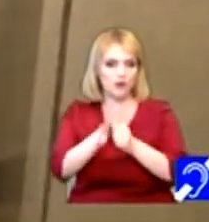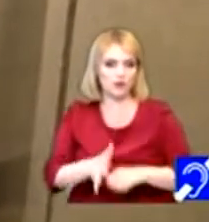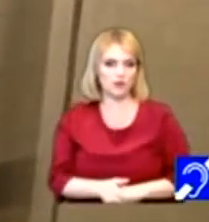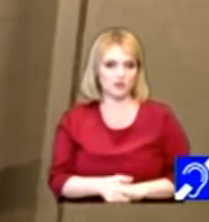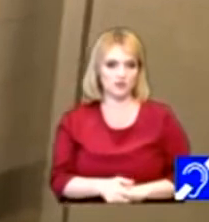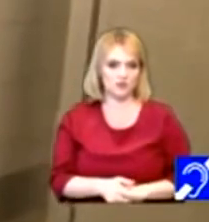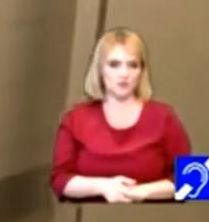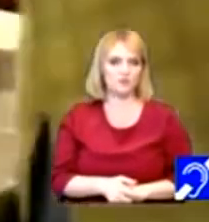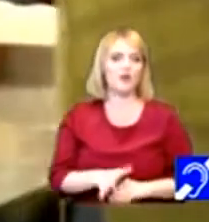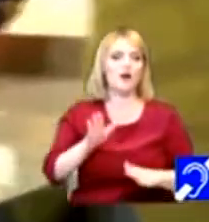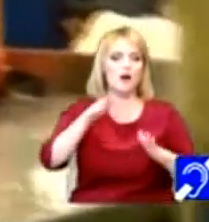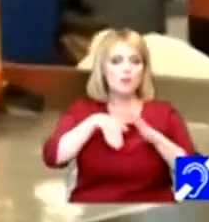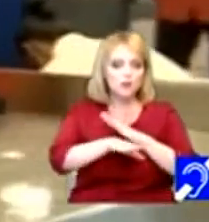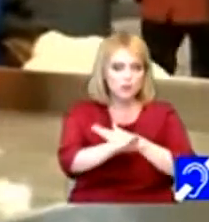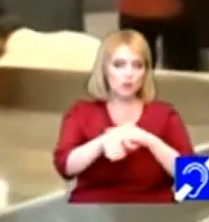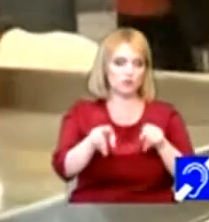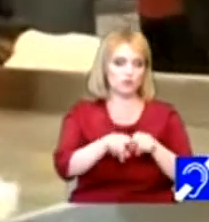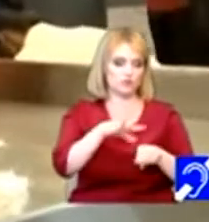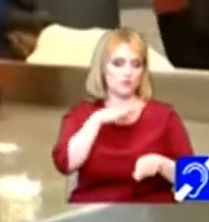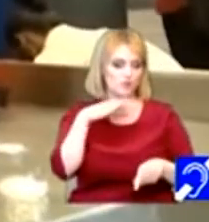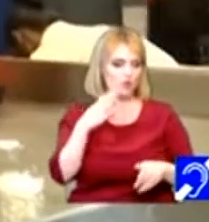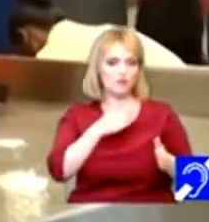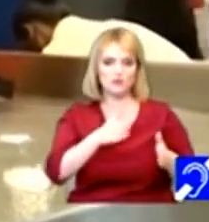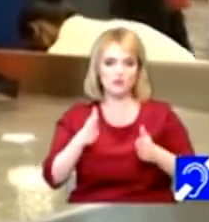metroul, inclusiv în New Delhi și Mumbai, focare COVID.